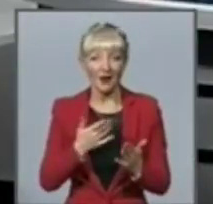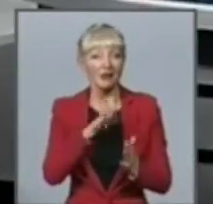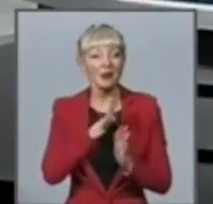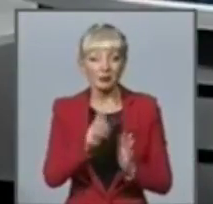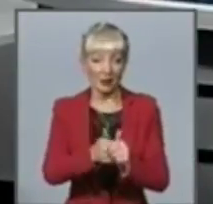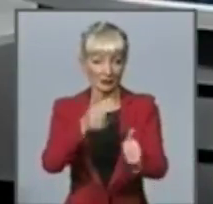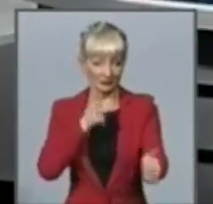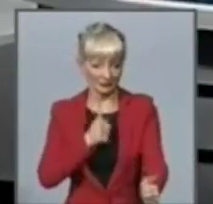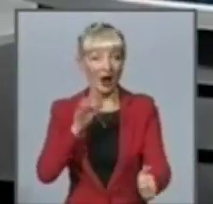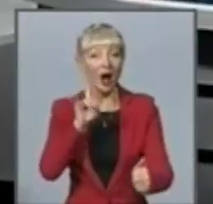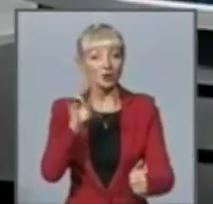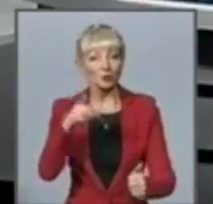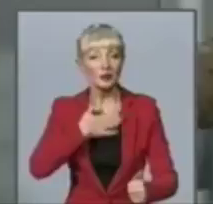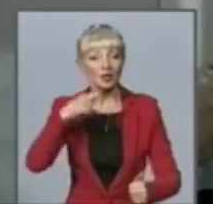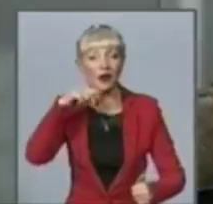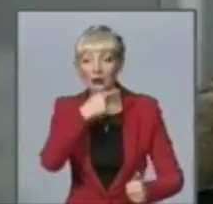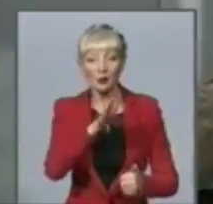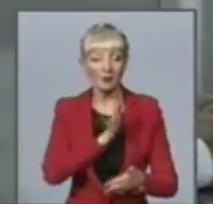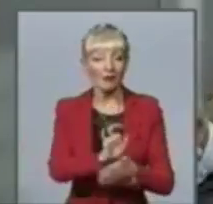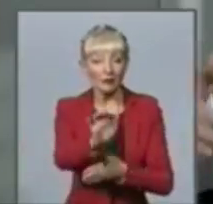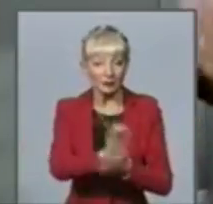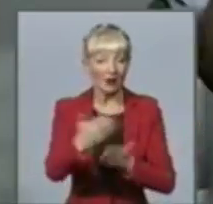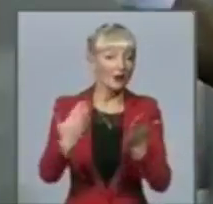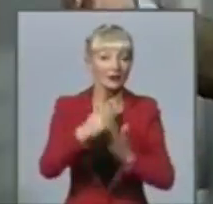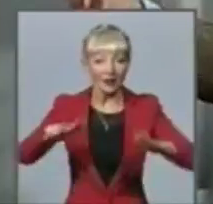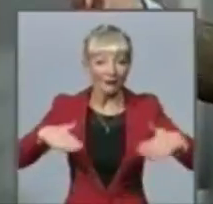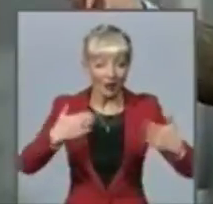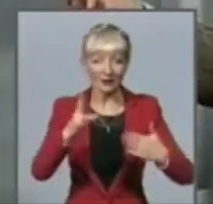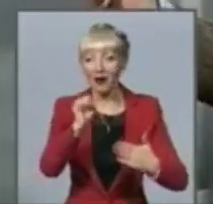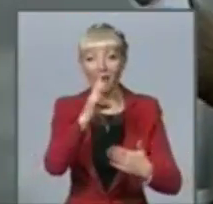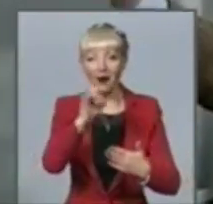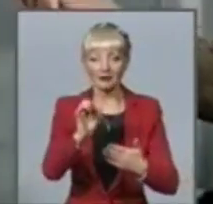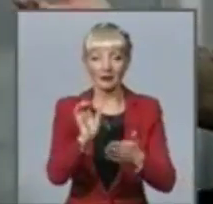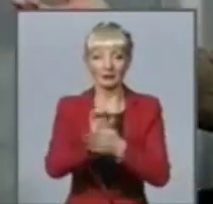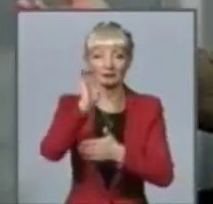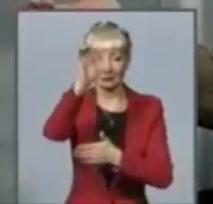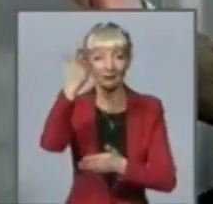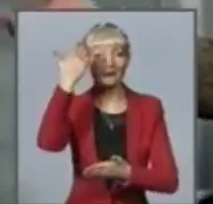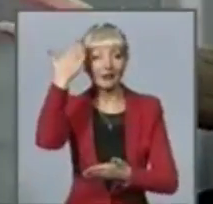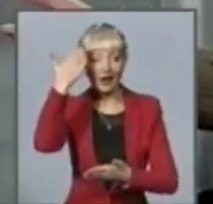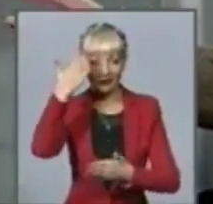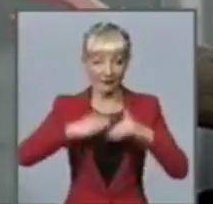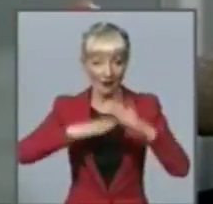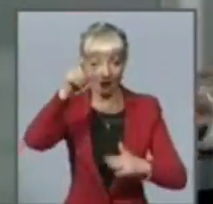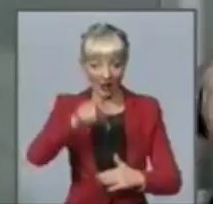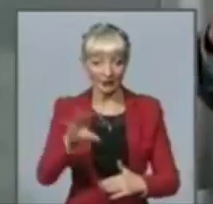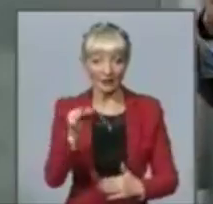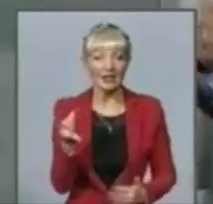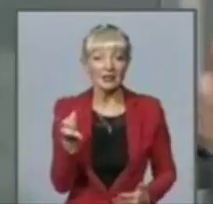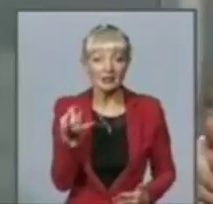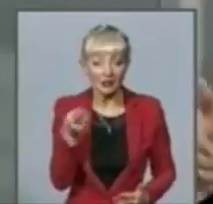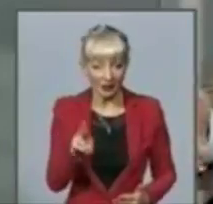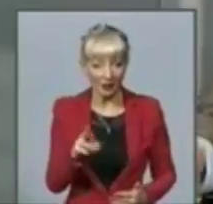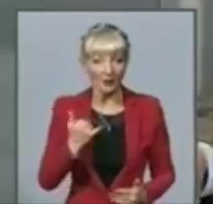пасла задніх, а щоб вона була виробником, інноватором, а не постачальником в світ талановитих кадрів і сировини. В